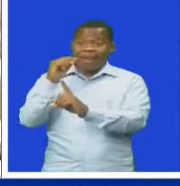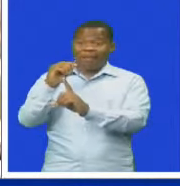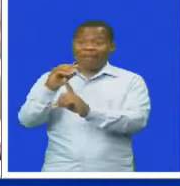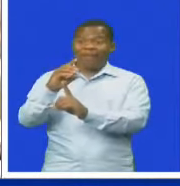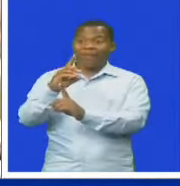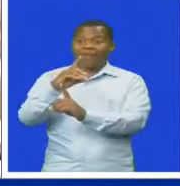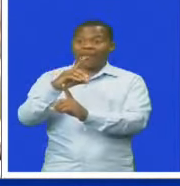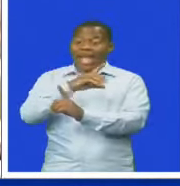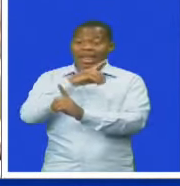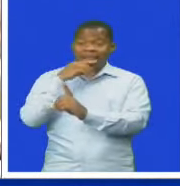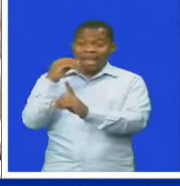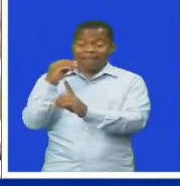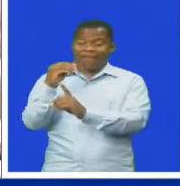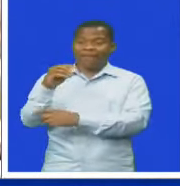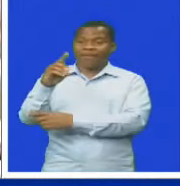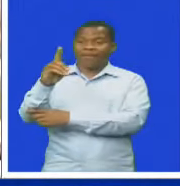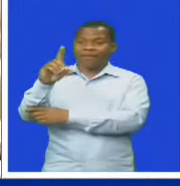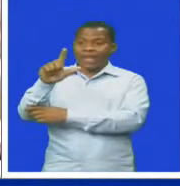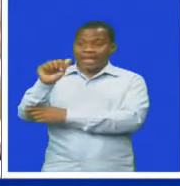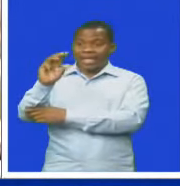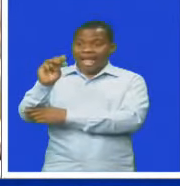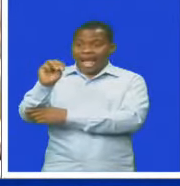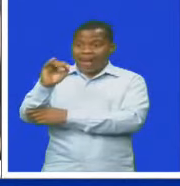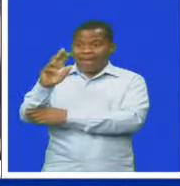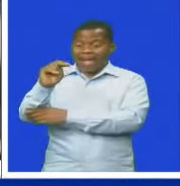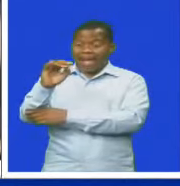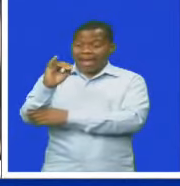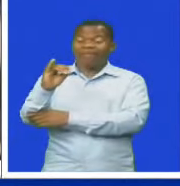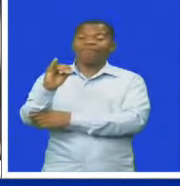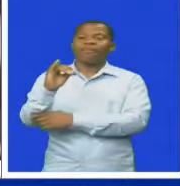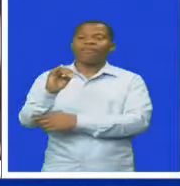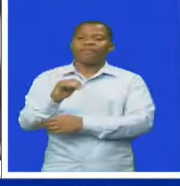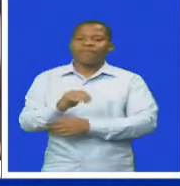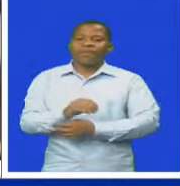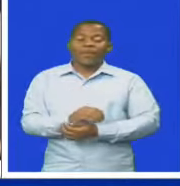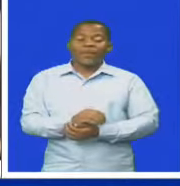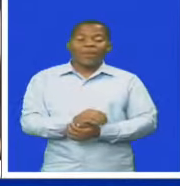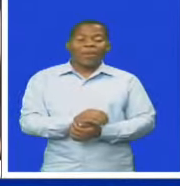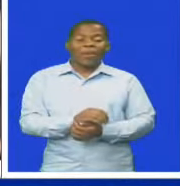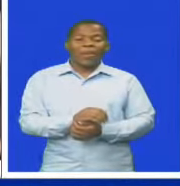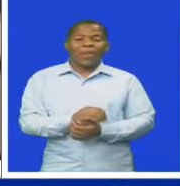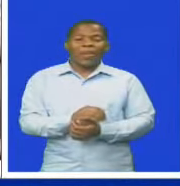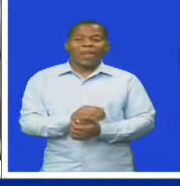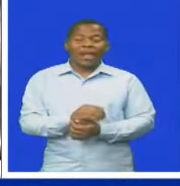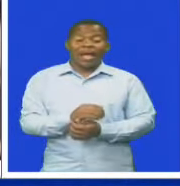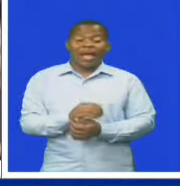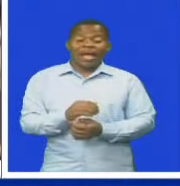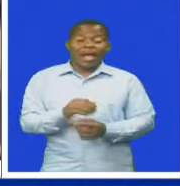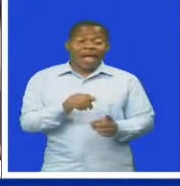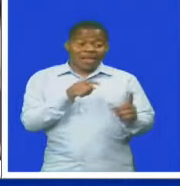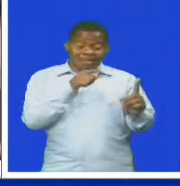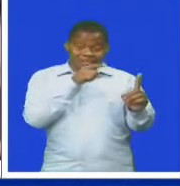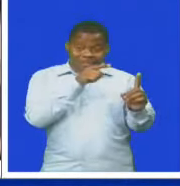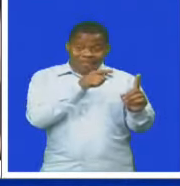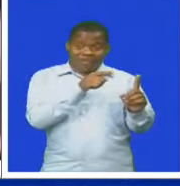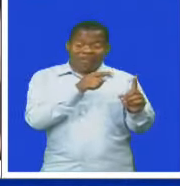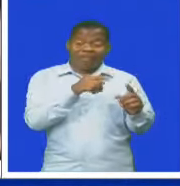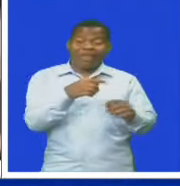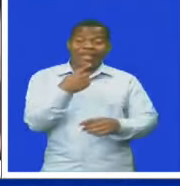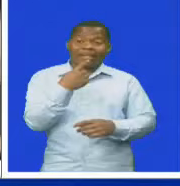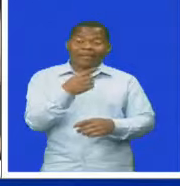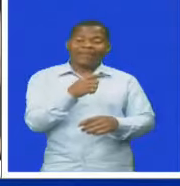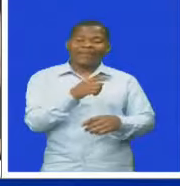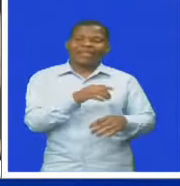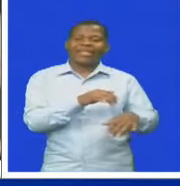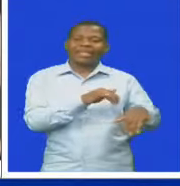kulendzaba uSlindile Sithole locele ukuthi umsolo adokele ngekhathi kude kube ngomhla ka 20 kulenyanga